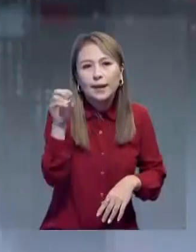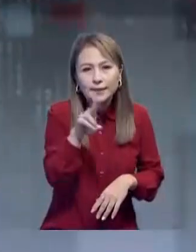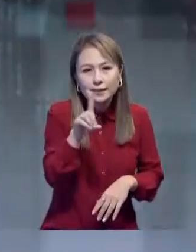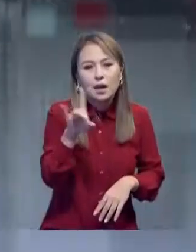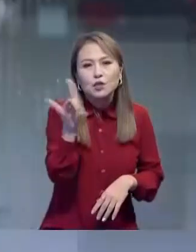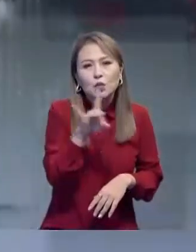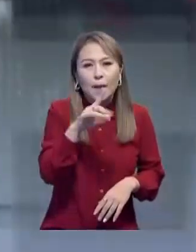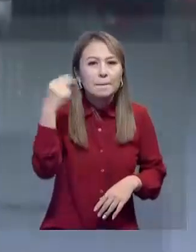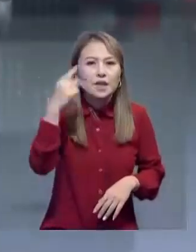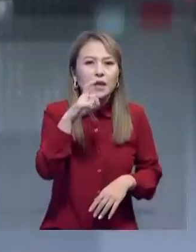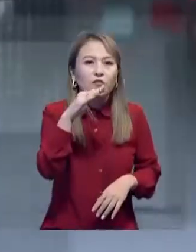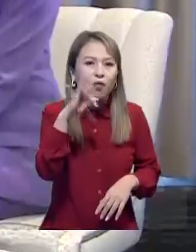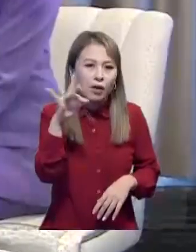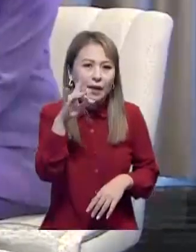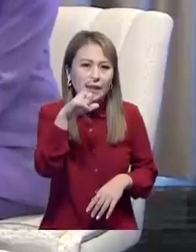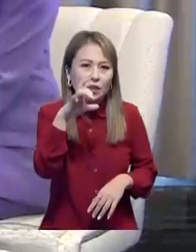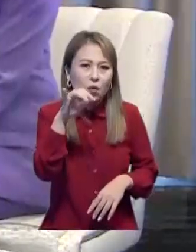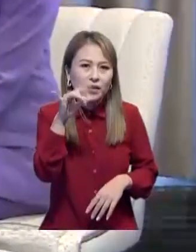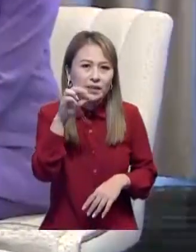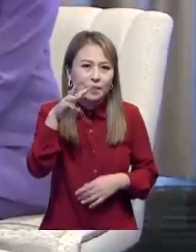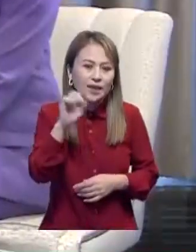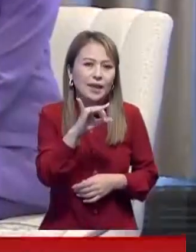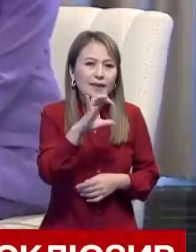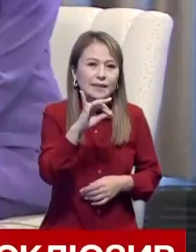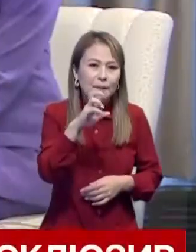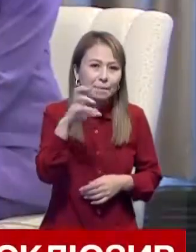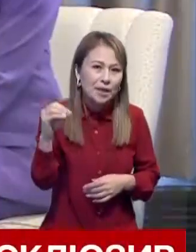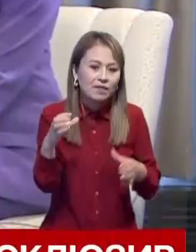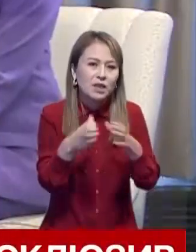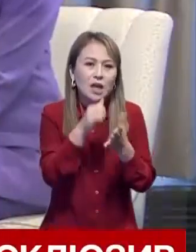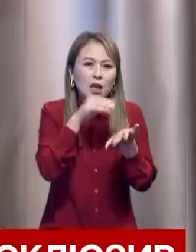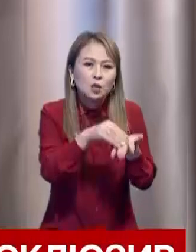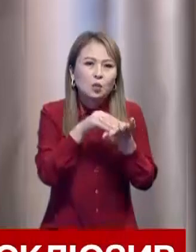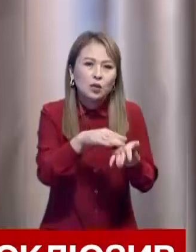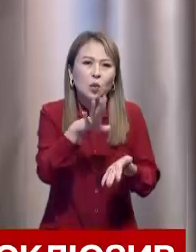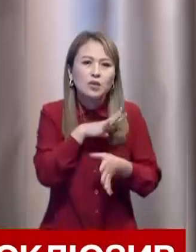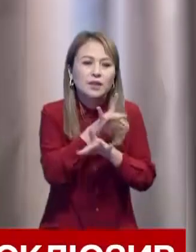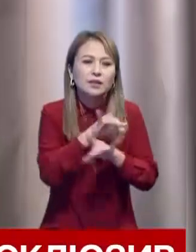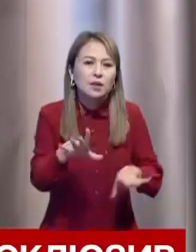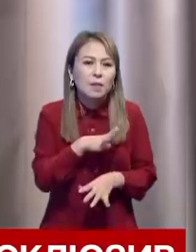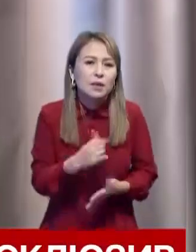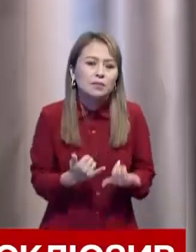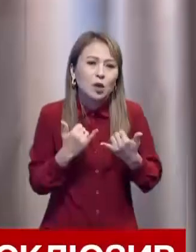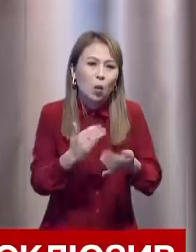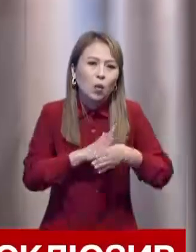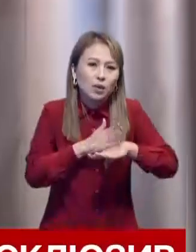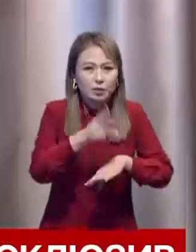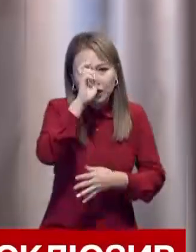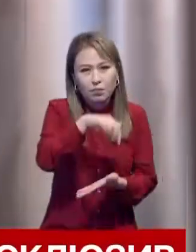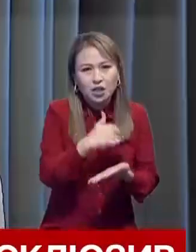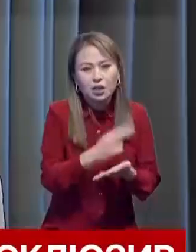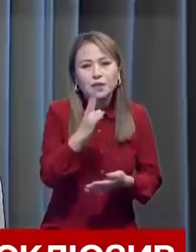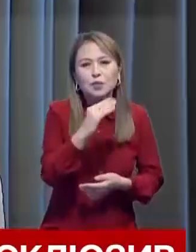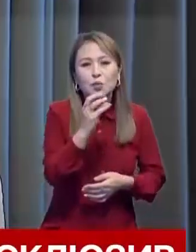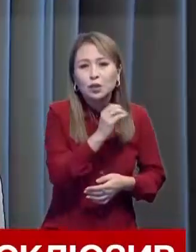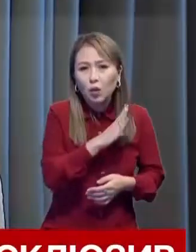Тогалез Республикасының президенті Фор Эсазимна Ясимбе арнамызға берген эксклюзив сұхбатында осылай деді. Мәртебелі қонақ мемлекет